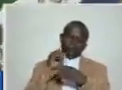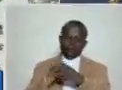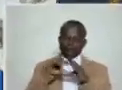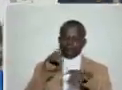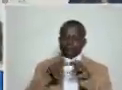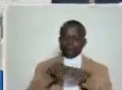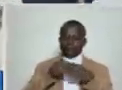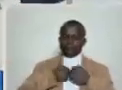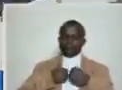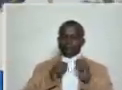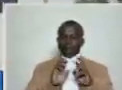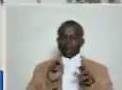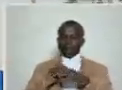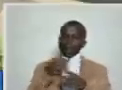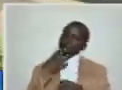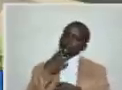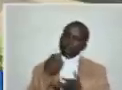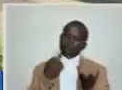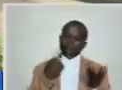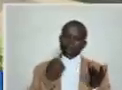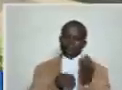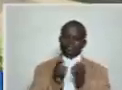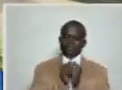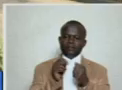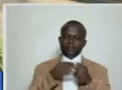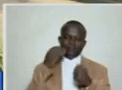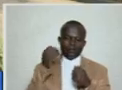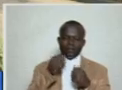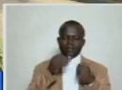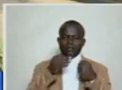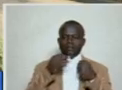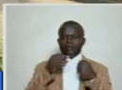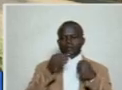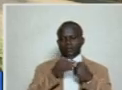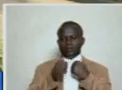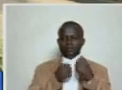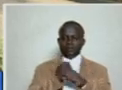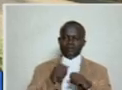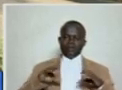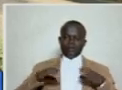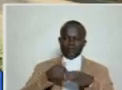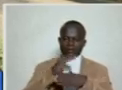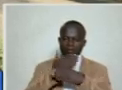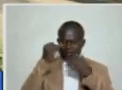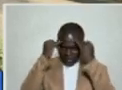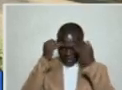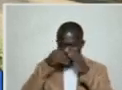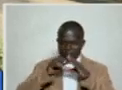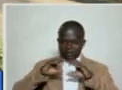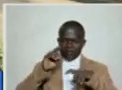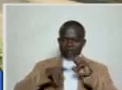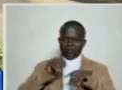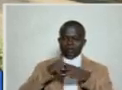yemewe mu Rwanda ateganyijwe kuri uyu wa kane. Tariki 19/0 uyu mwaka nibwo ihuro nyunguranabitekerezo ry'imitwe ya politiki yemewe mu